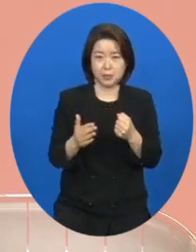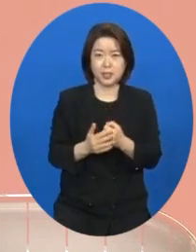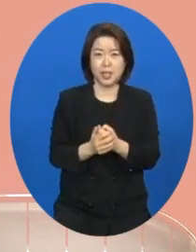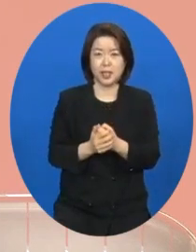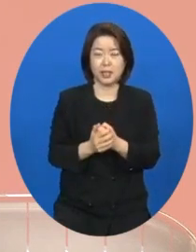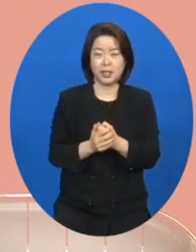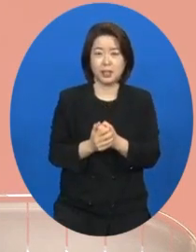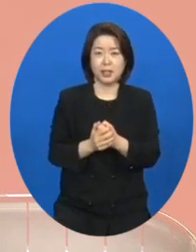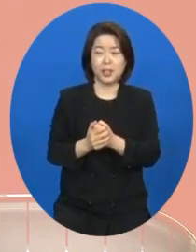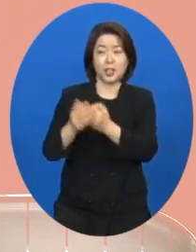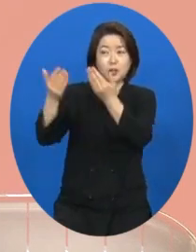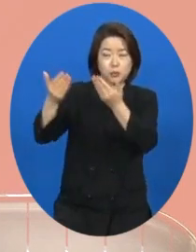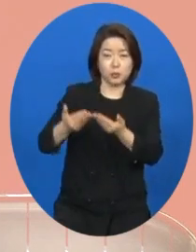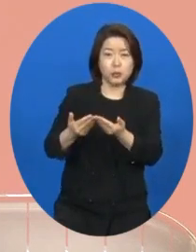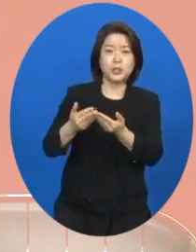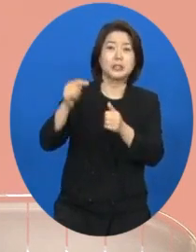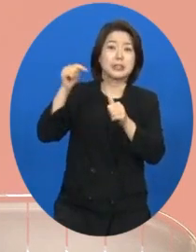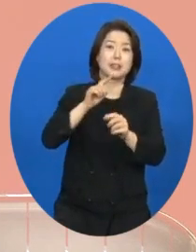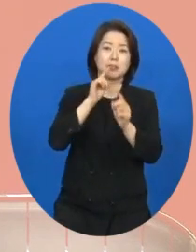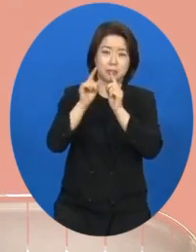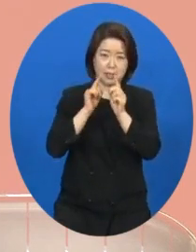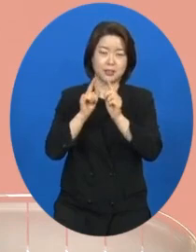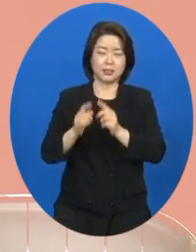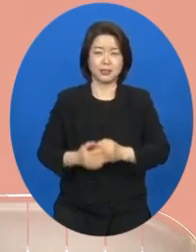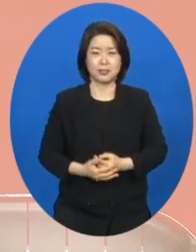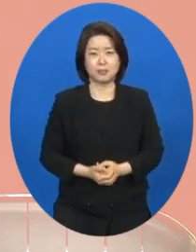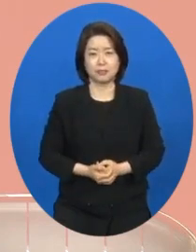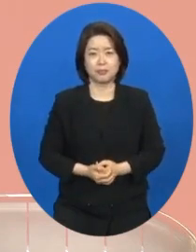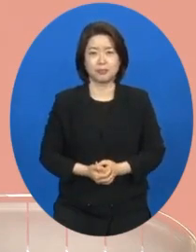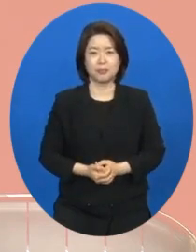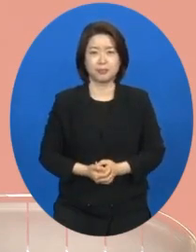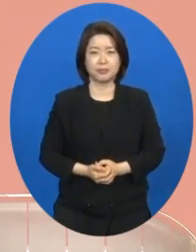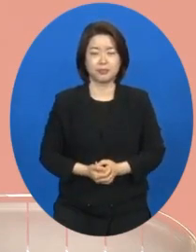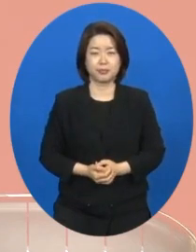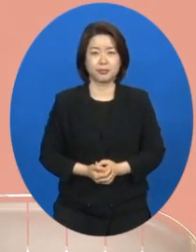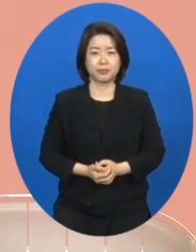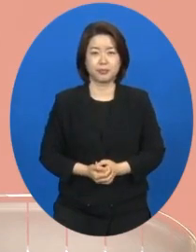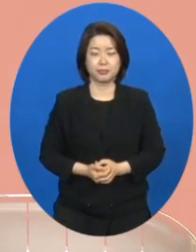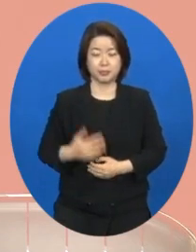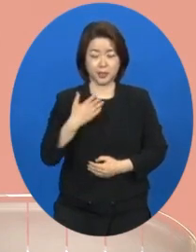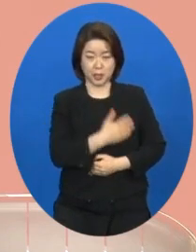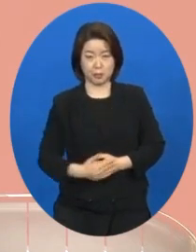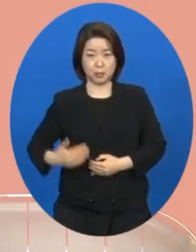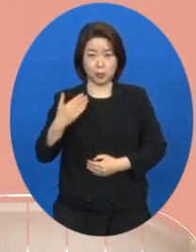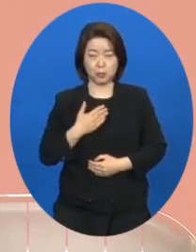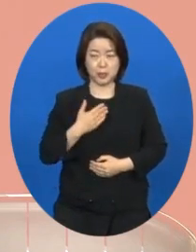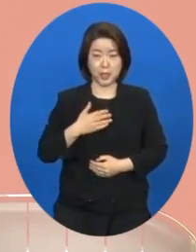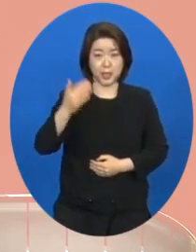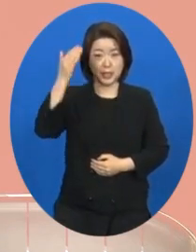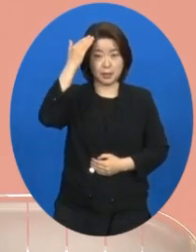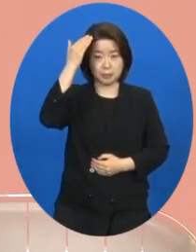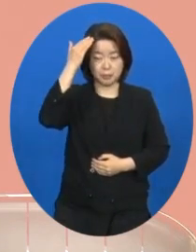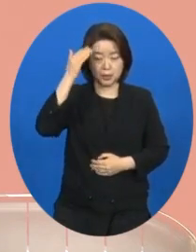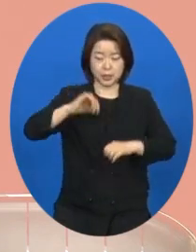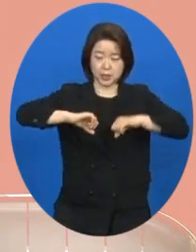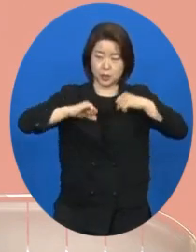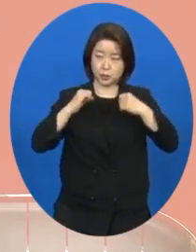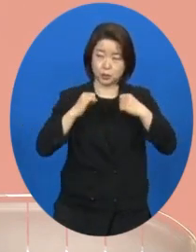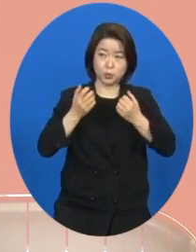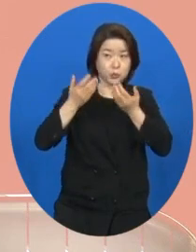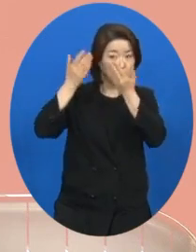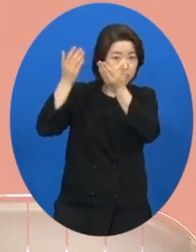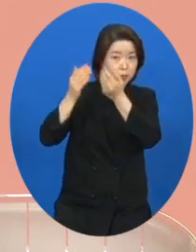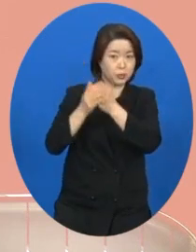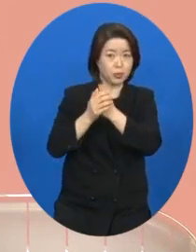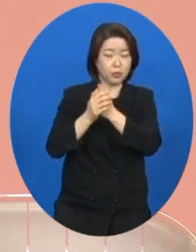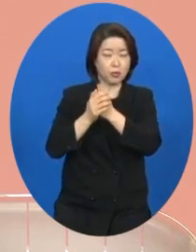그래서 주신 말씀이에요. 여러분, 몸이 머리에 순종하는 것은